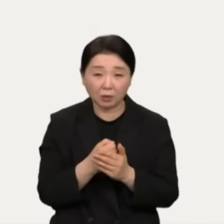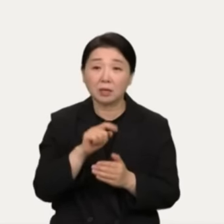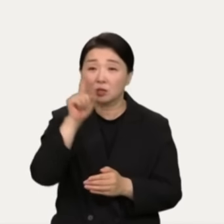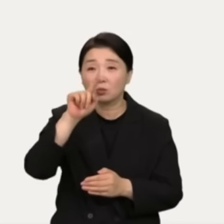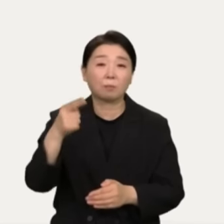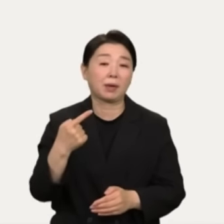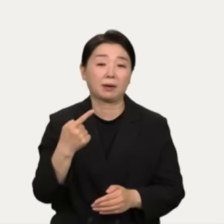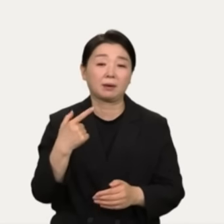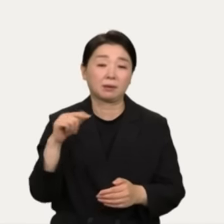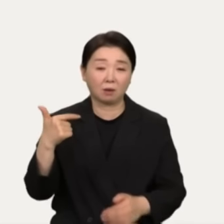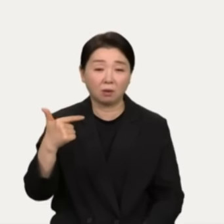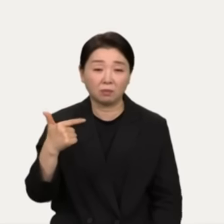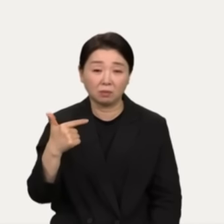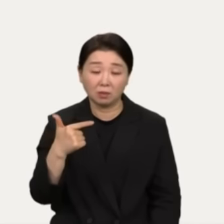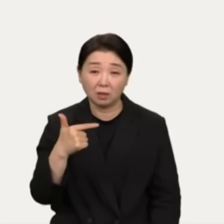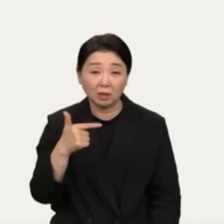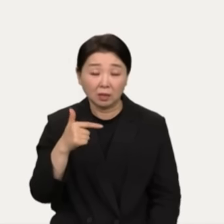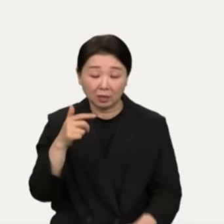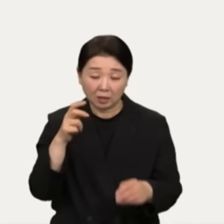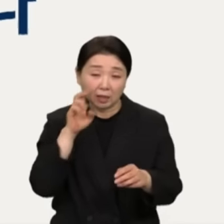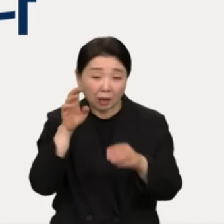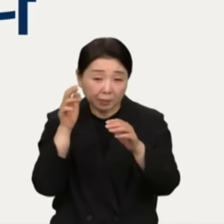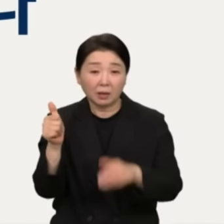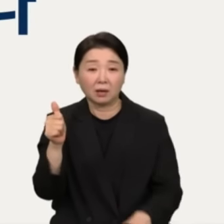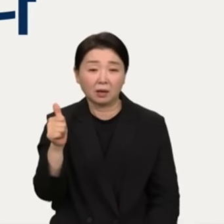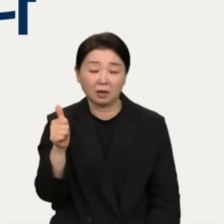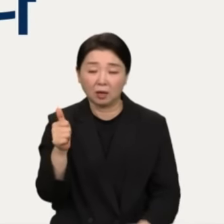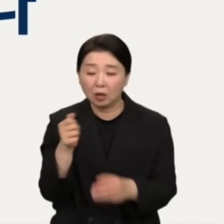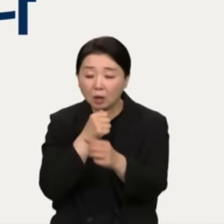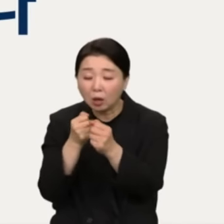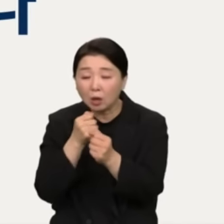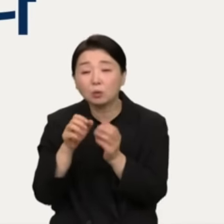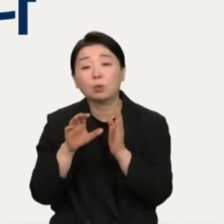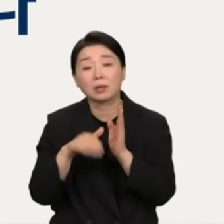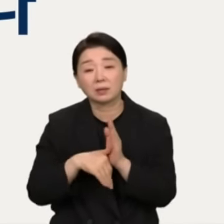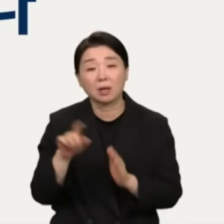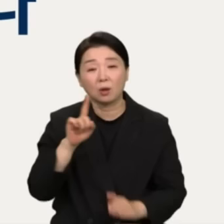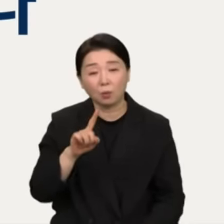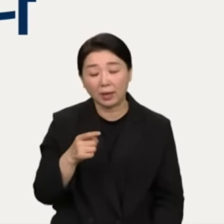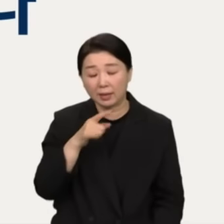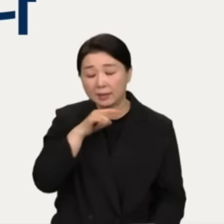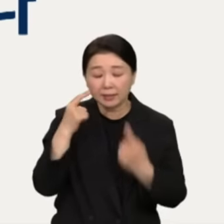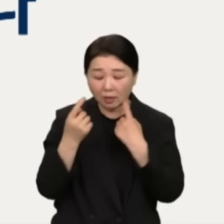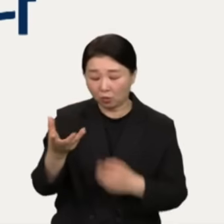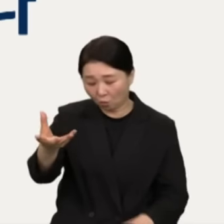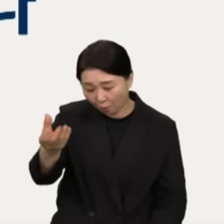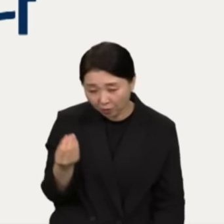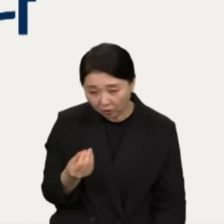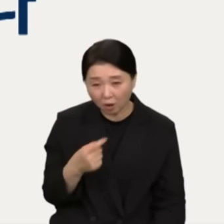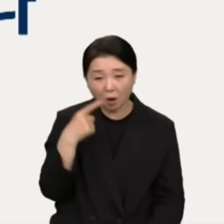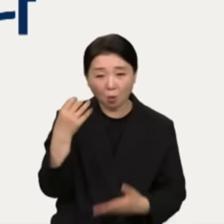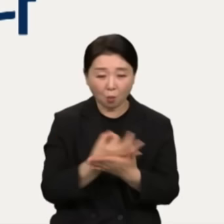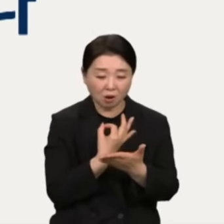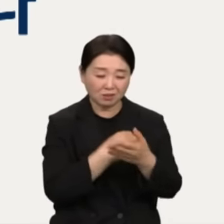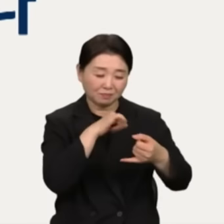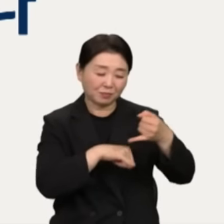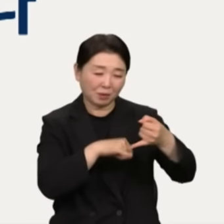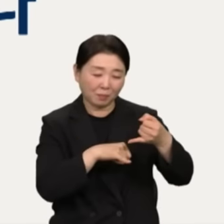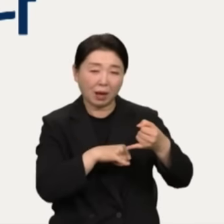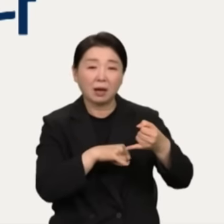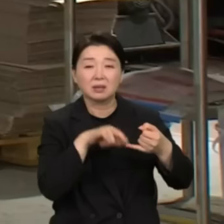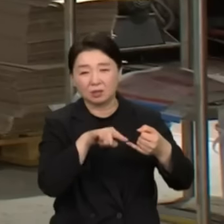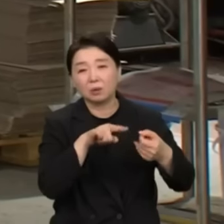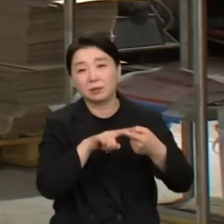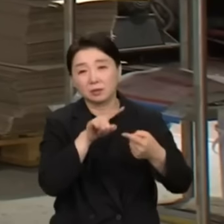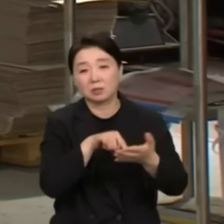카페 대표는 취재진과의 통화에서 개인적으로 돈을 빌려서라도 밀린 임금을 조금씩 계속 변제하고 있다고